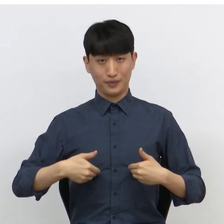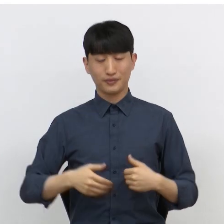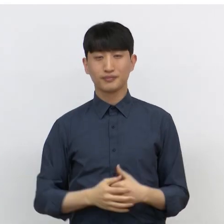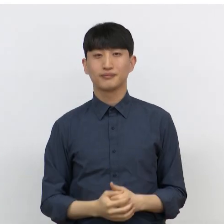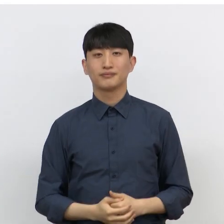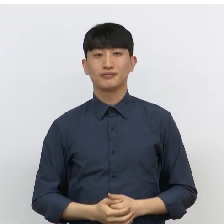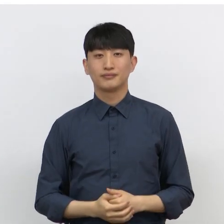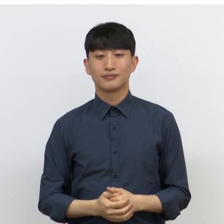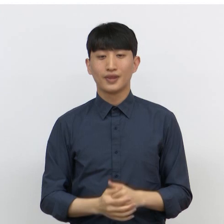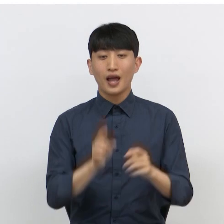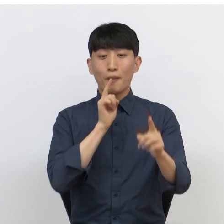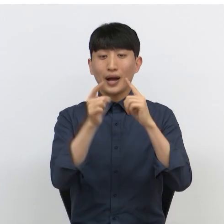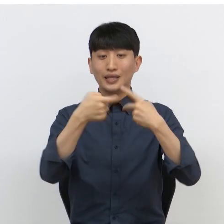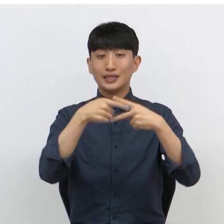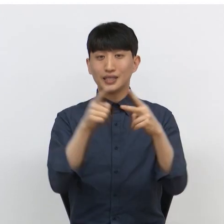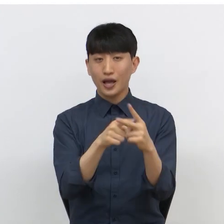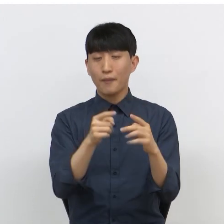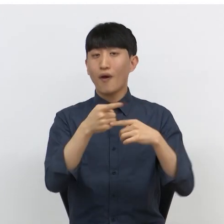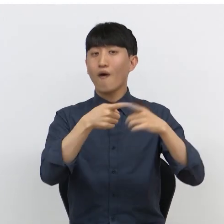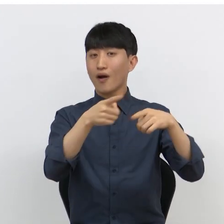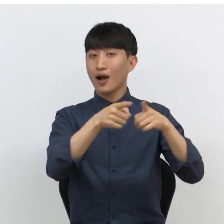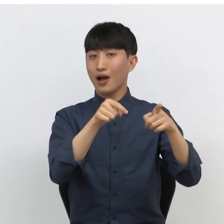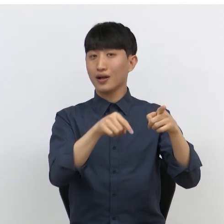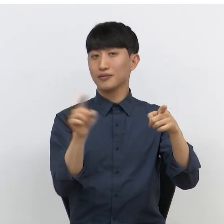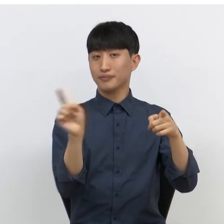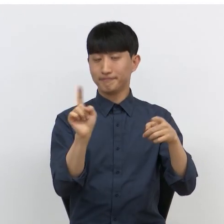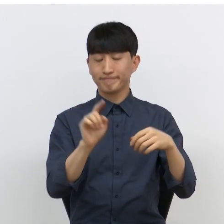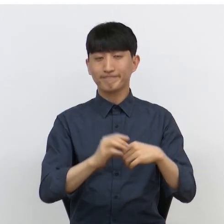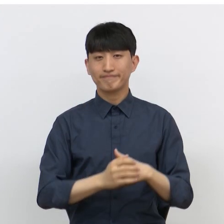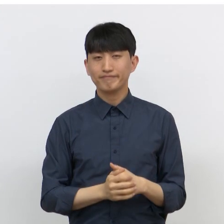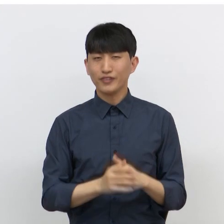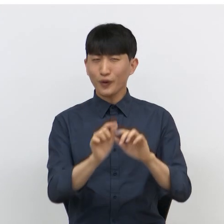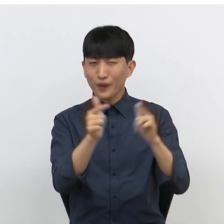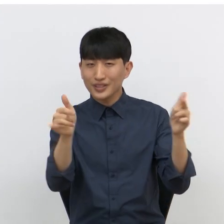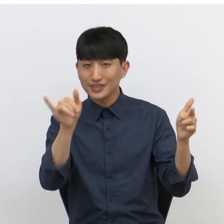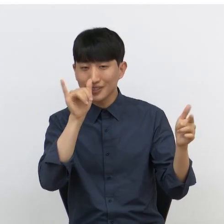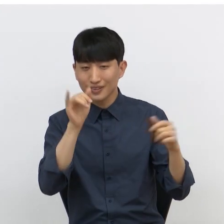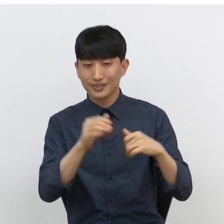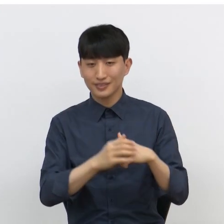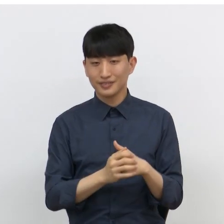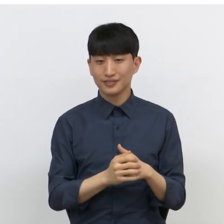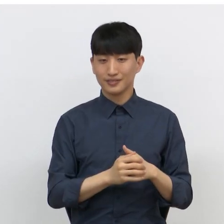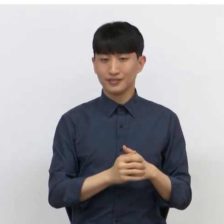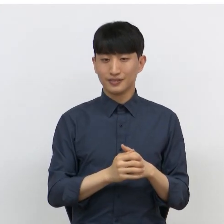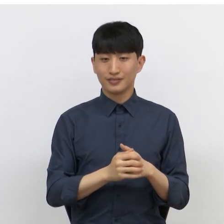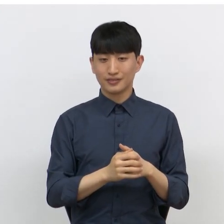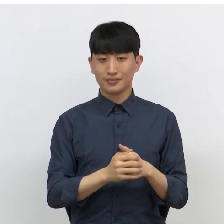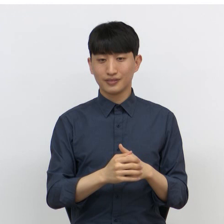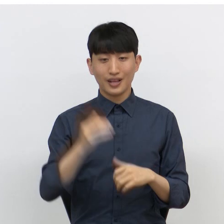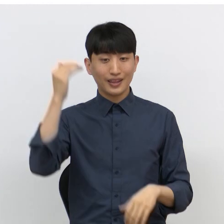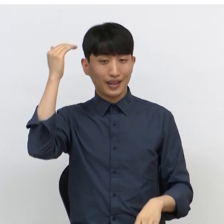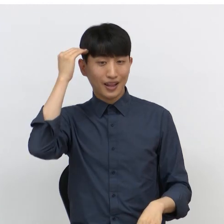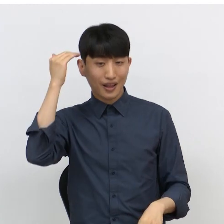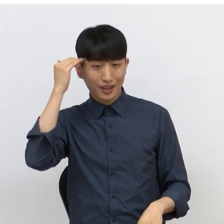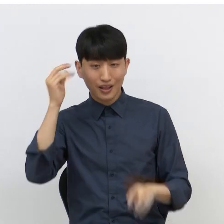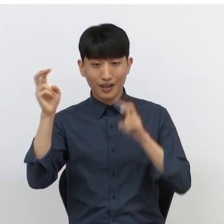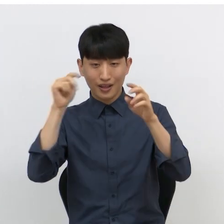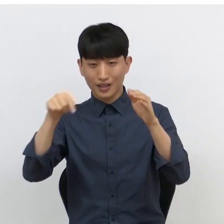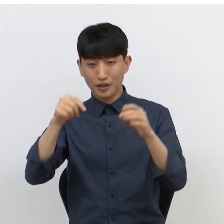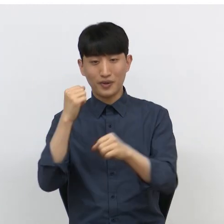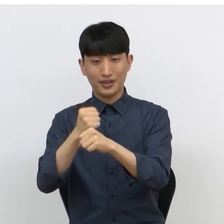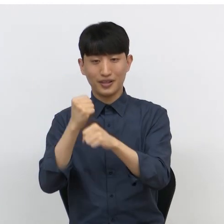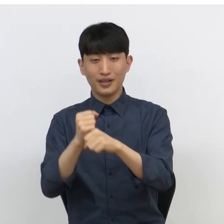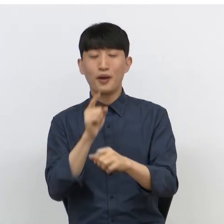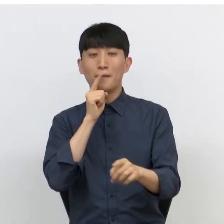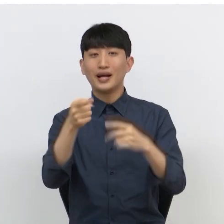자, 말지각 평가에는 우리가 이제 여러 가지 검사들이 있는데, 대한청각학회에서 만든 말지각 검사 실제를 보시면 알 수가